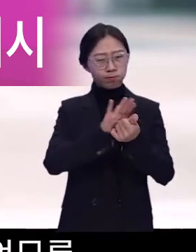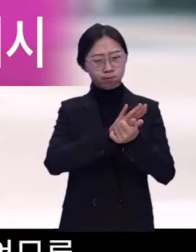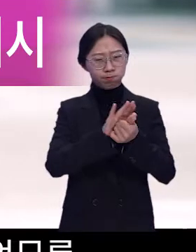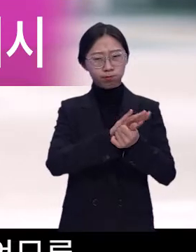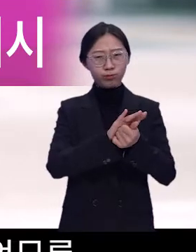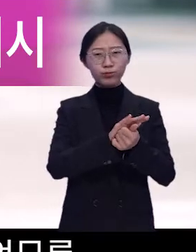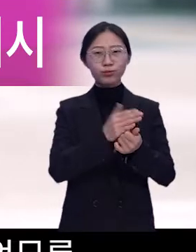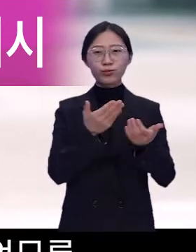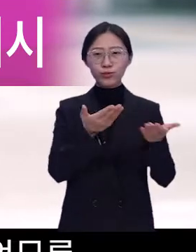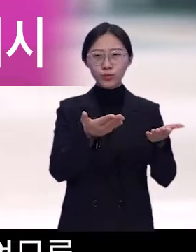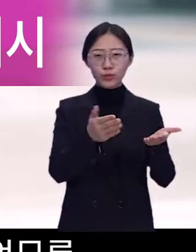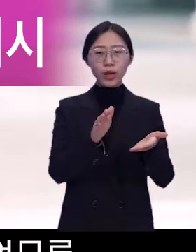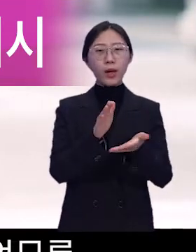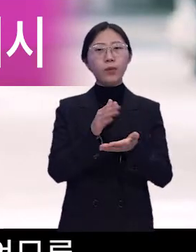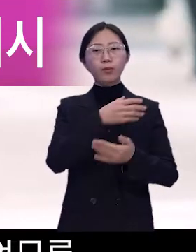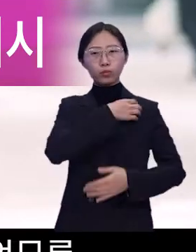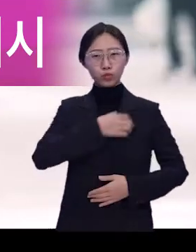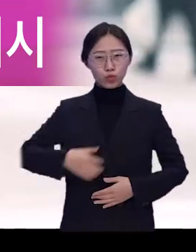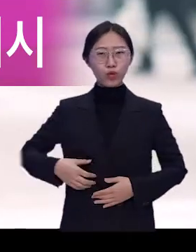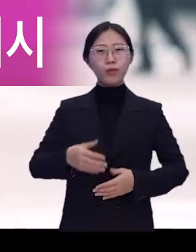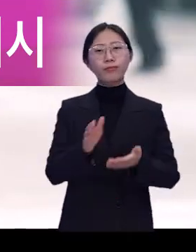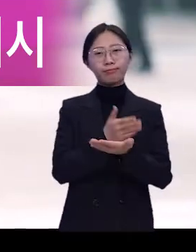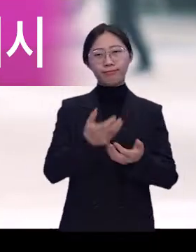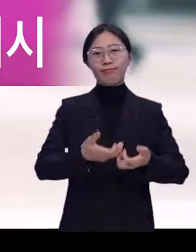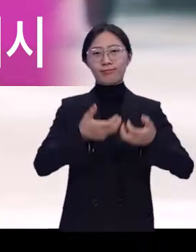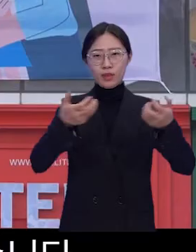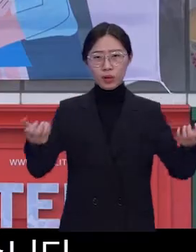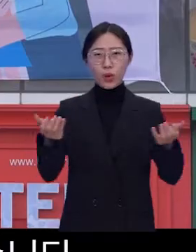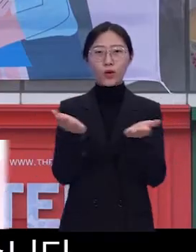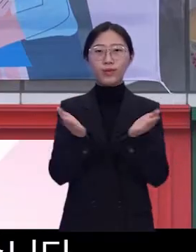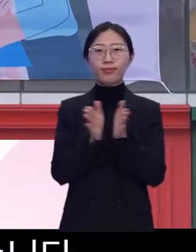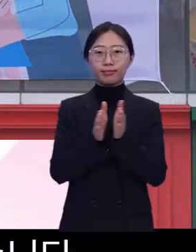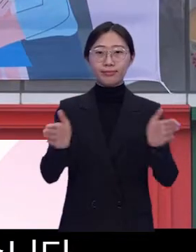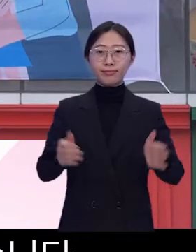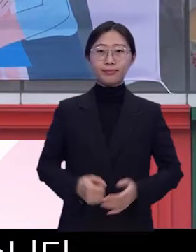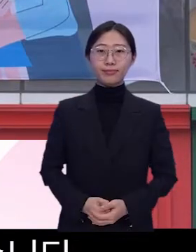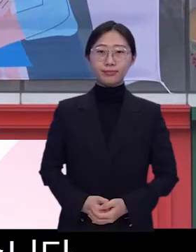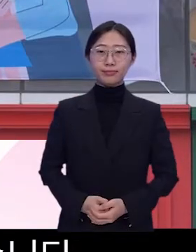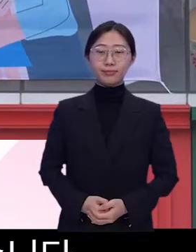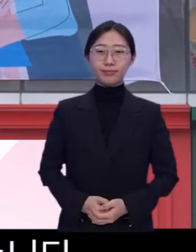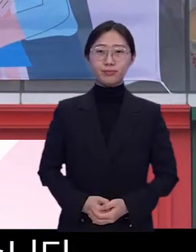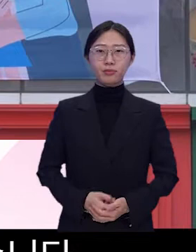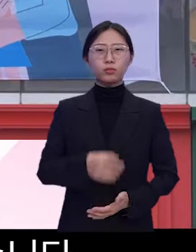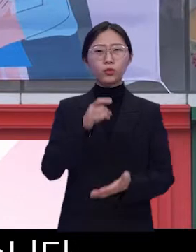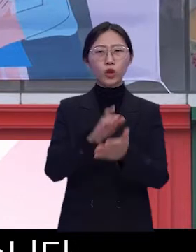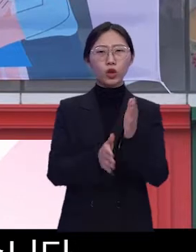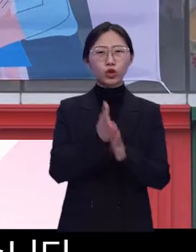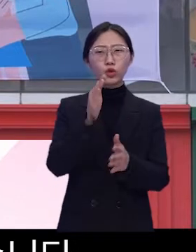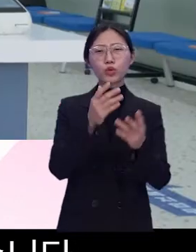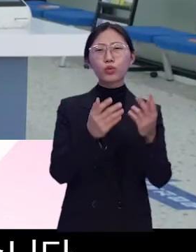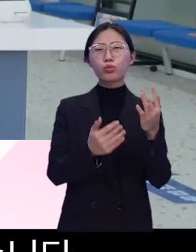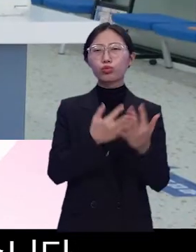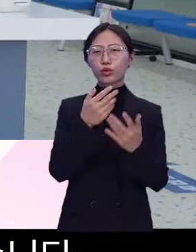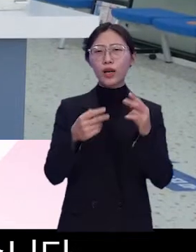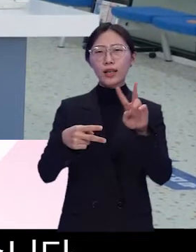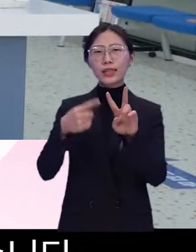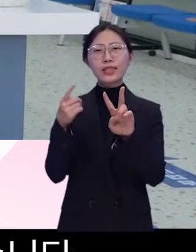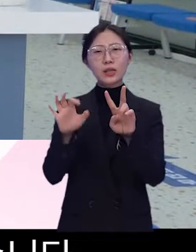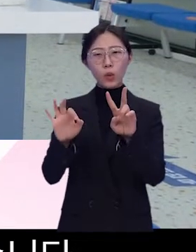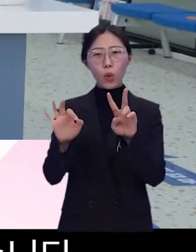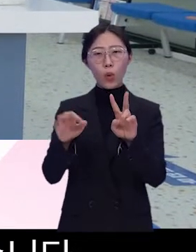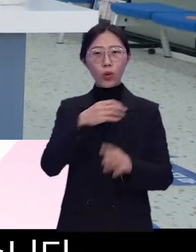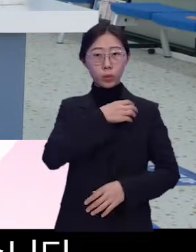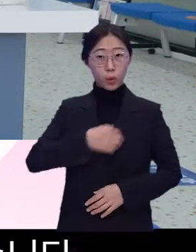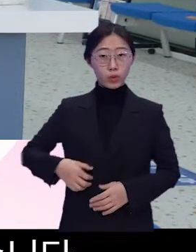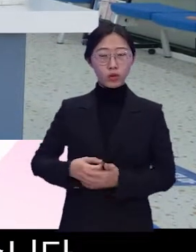분동을 결정하고 본격적인 분할 업무를 시작했습니다. 천안시 불당이동 행정복지센터가 지난 15일 분동